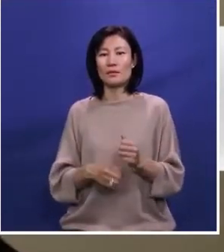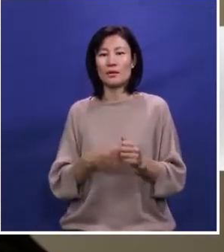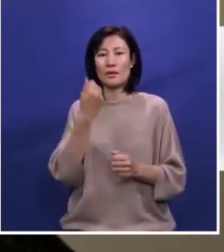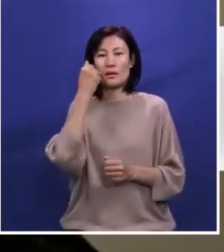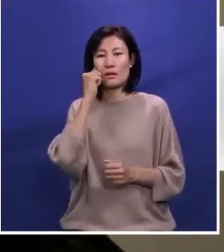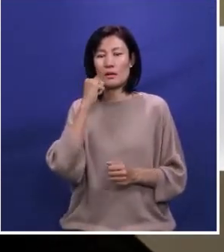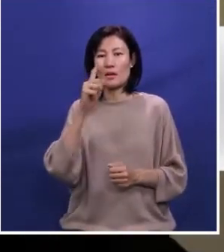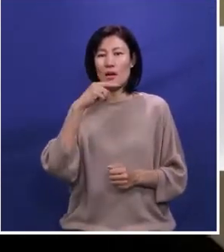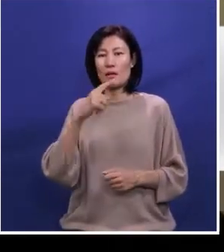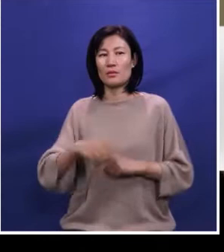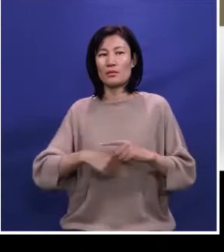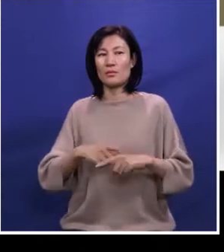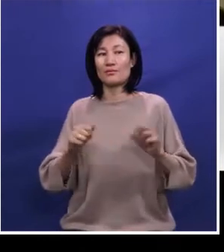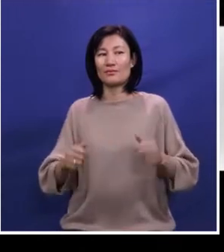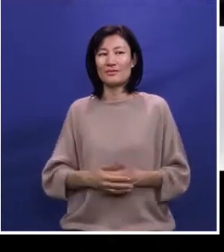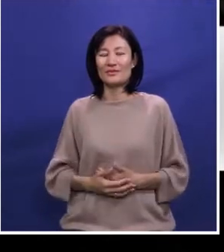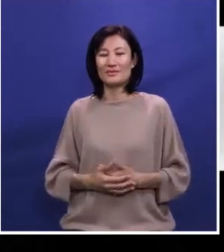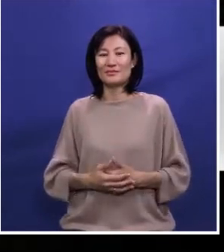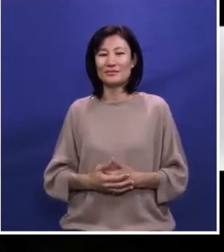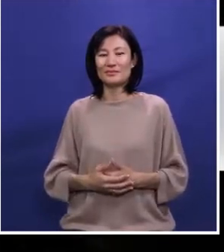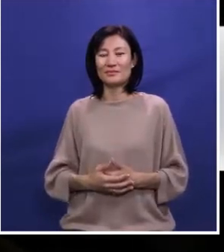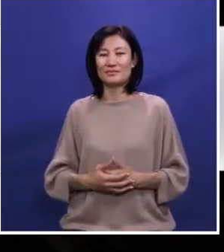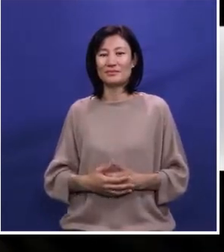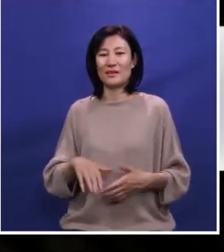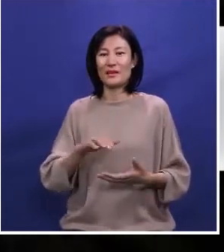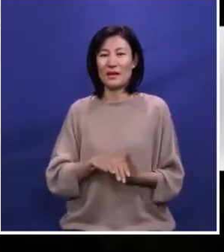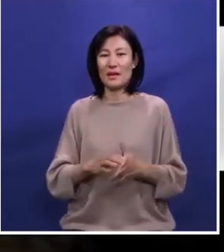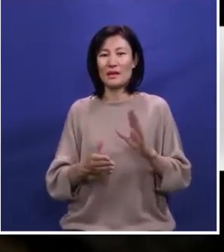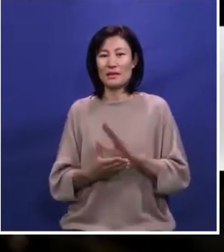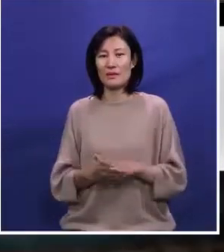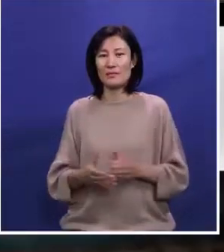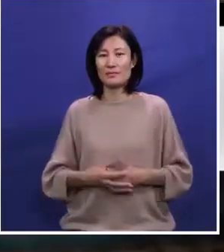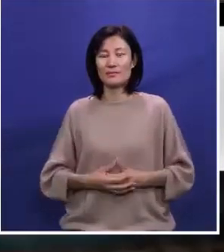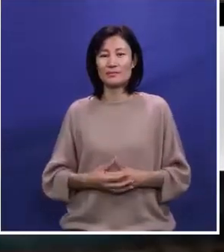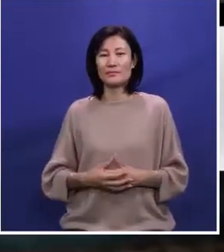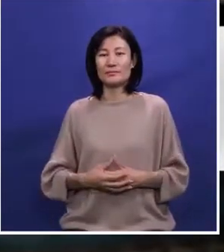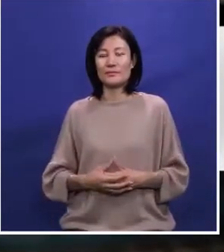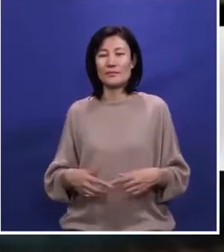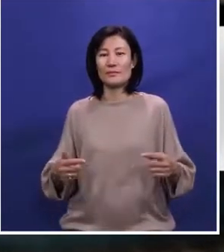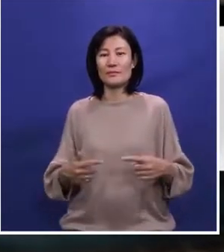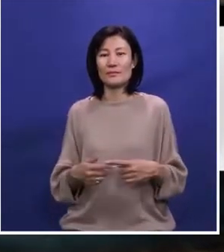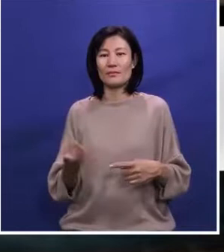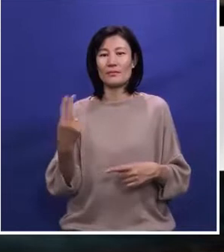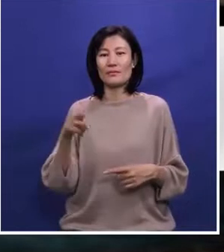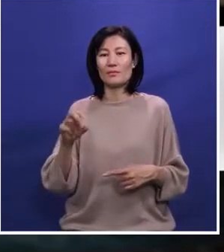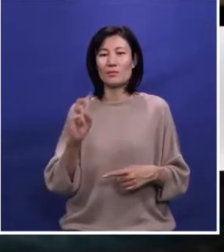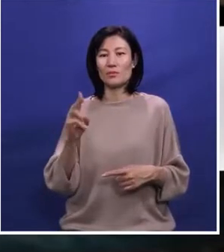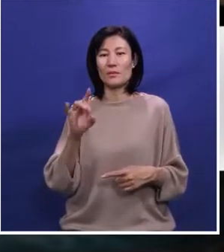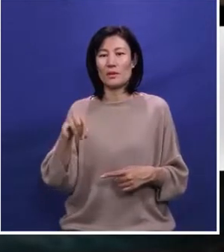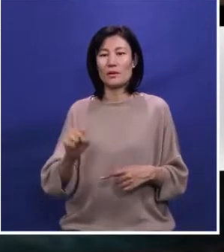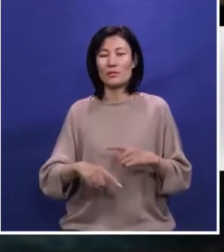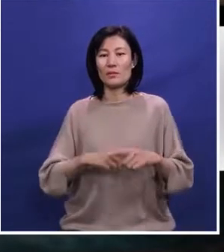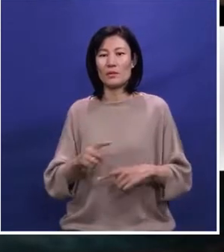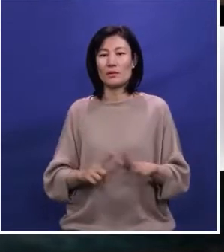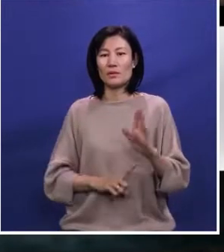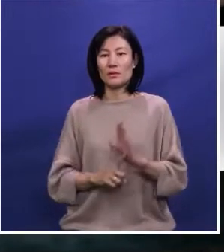қариялардың айту бойынша, екі жақтан келісім мынау дәлелге сүйенген кезде қарабураның әуленің